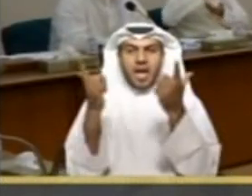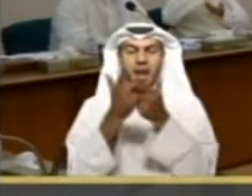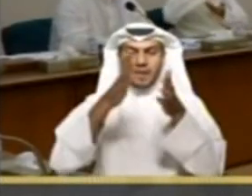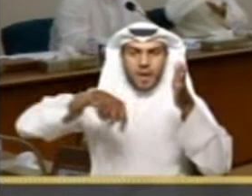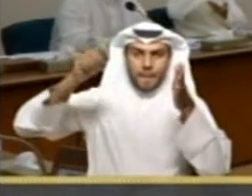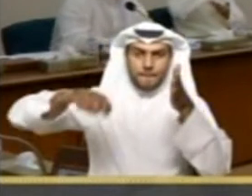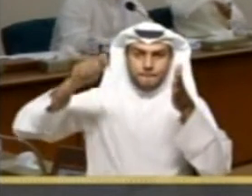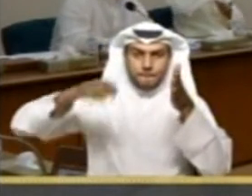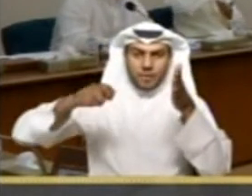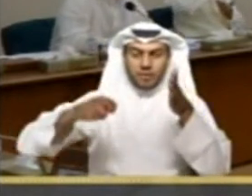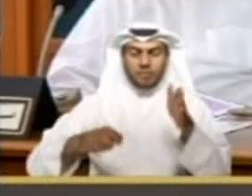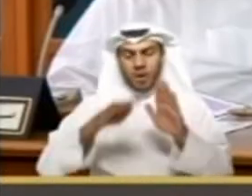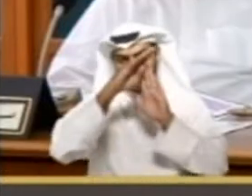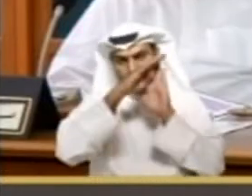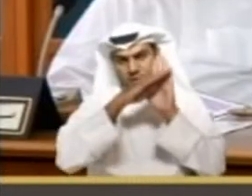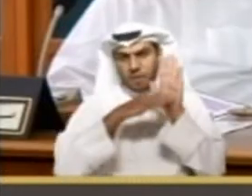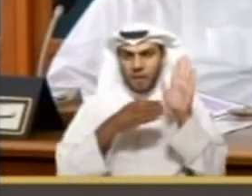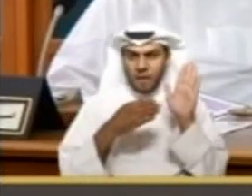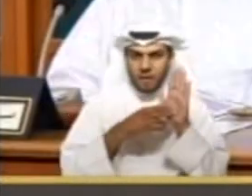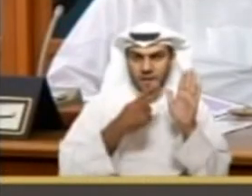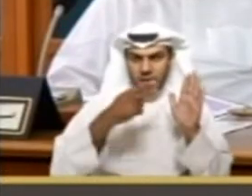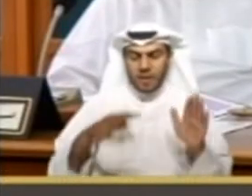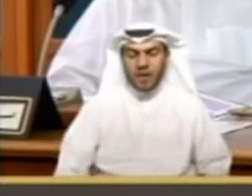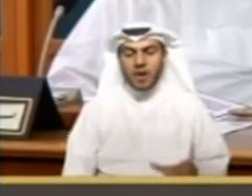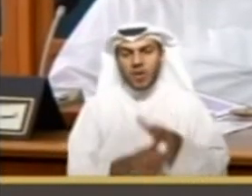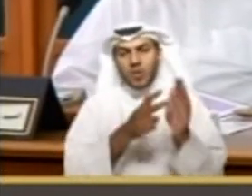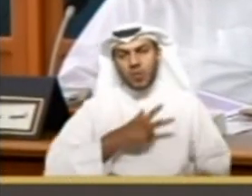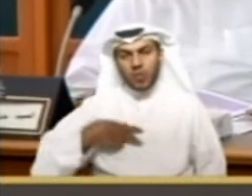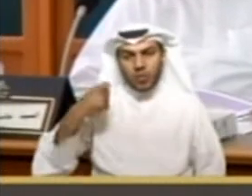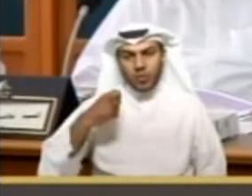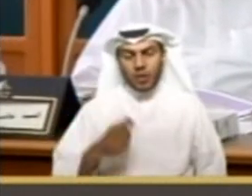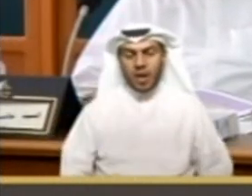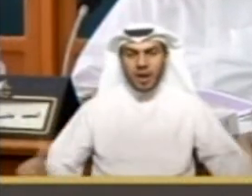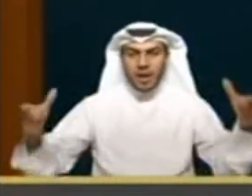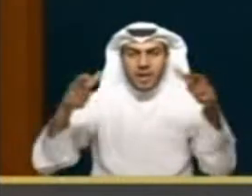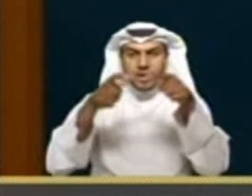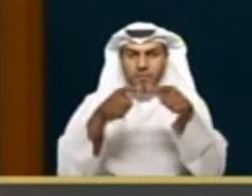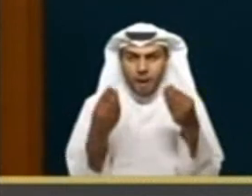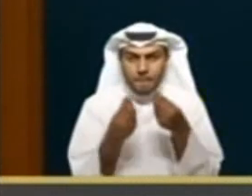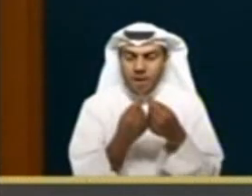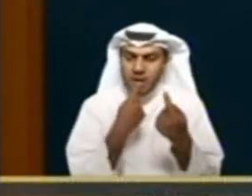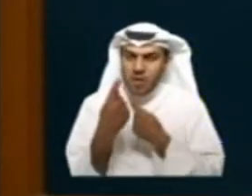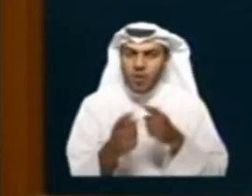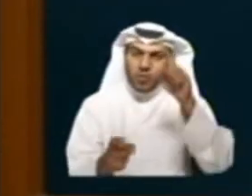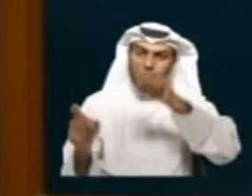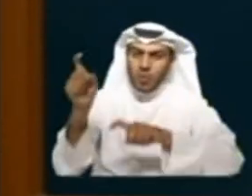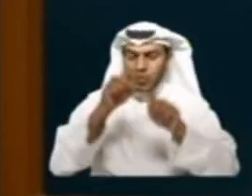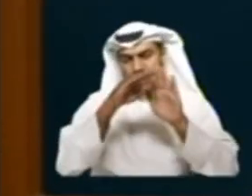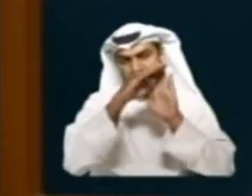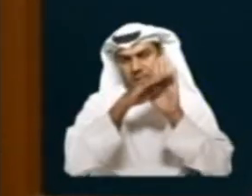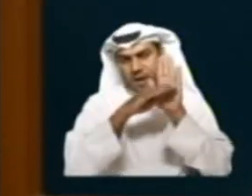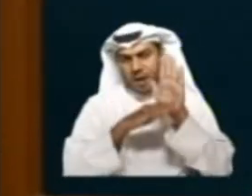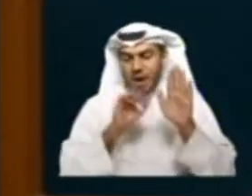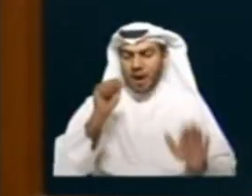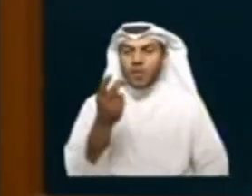لجنة دراسة محاور استجوابي سمو رئيس مجلس الوزراء في عقد اجتماعاتها، كذلك عقدت لجنة